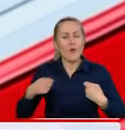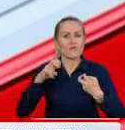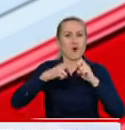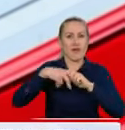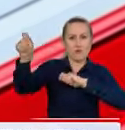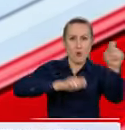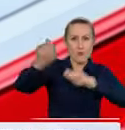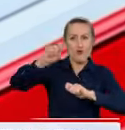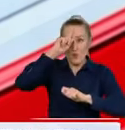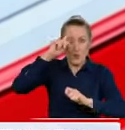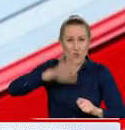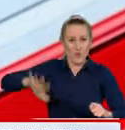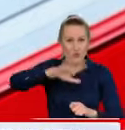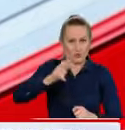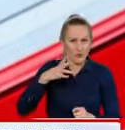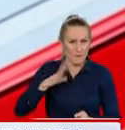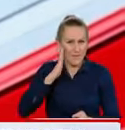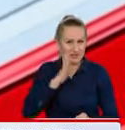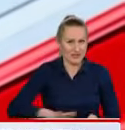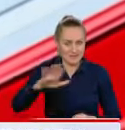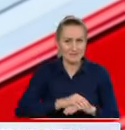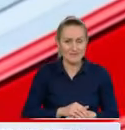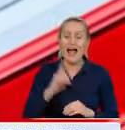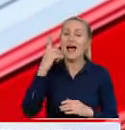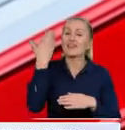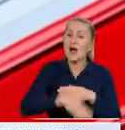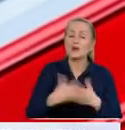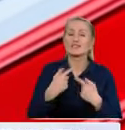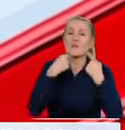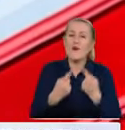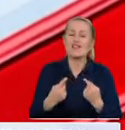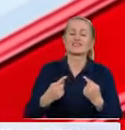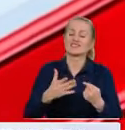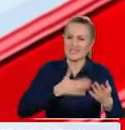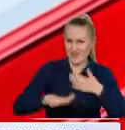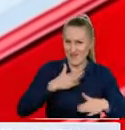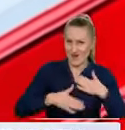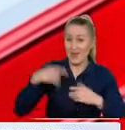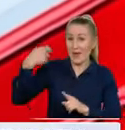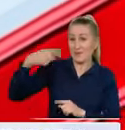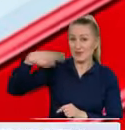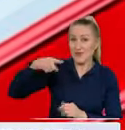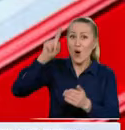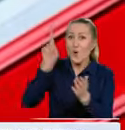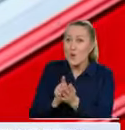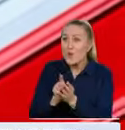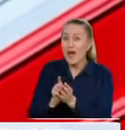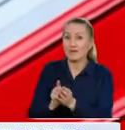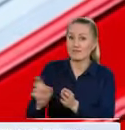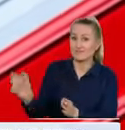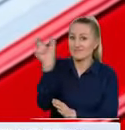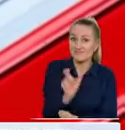znacznej części Polaków. Natomiast na koniec chciałbym wyrazić radość z faktu, że pan prezydent Duda powołał jednak po wielu miesiącach